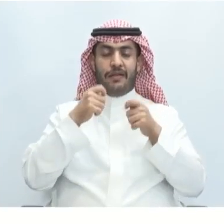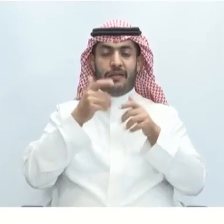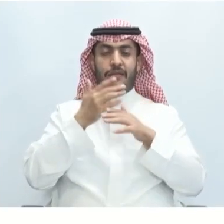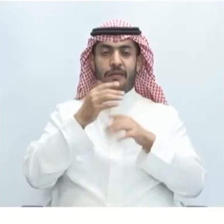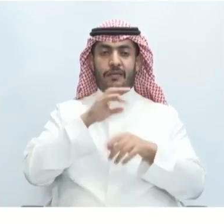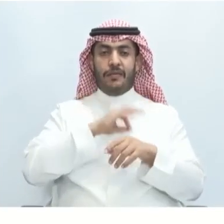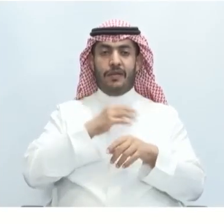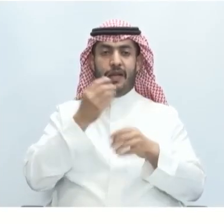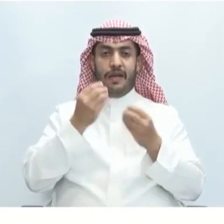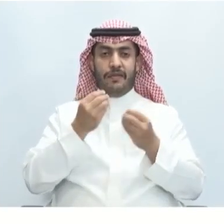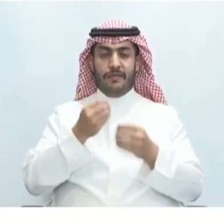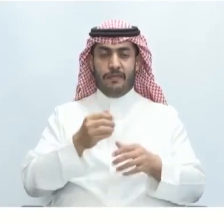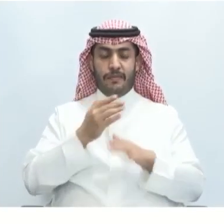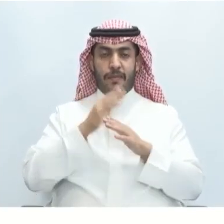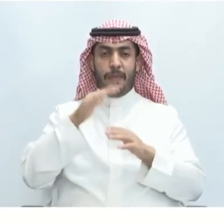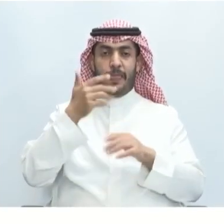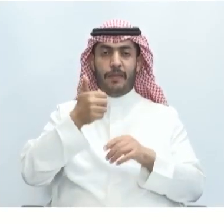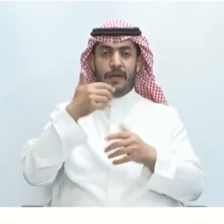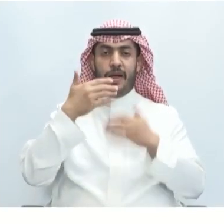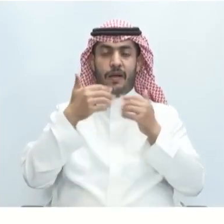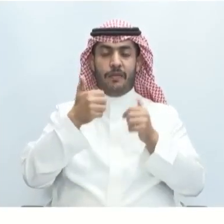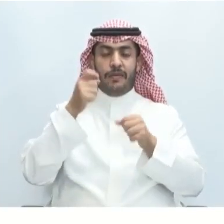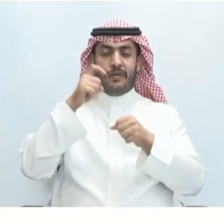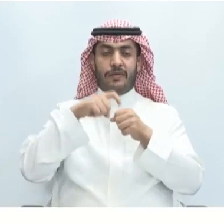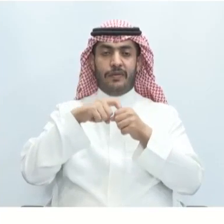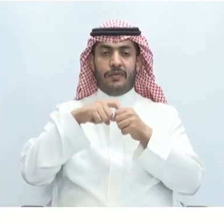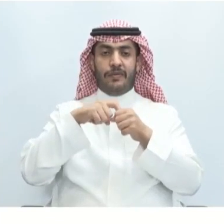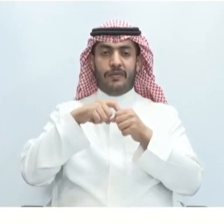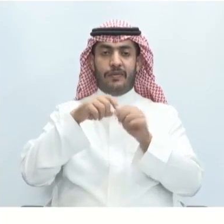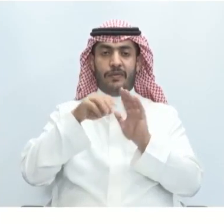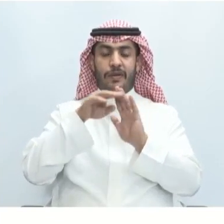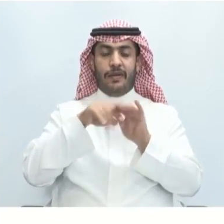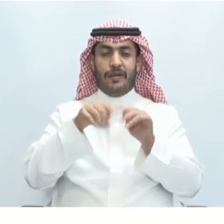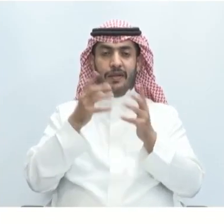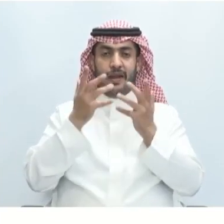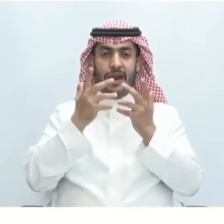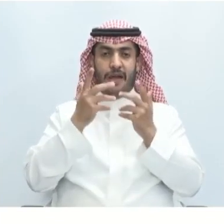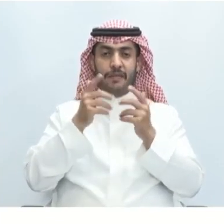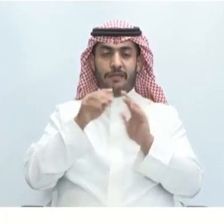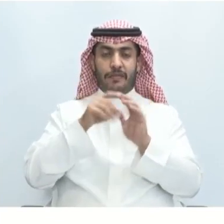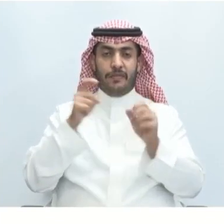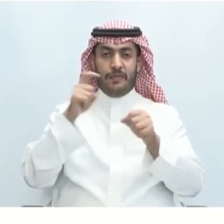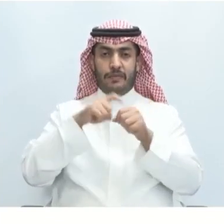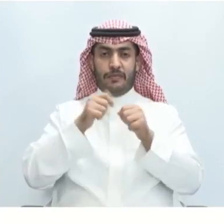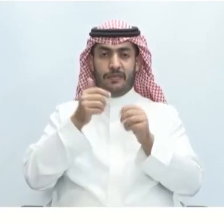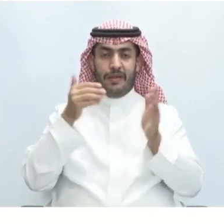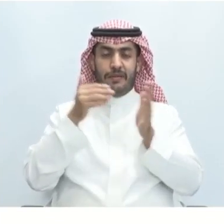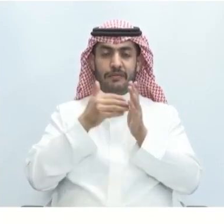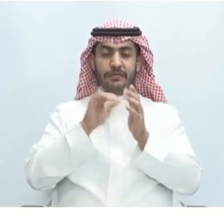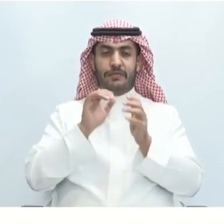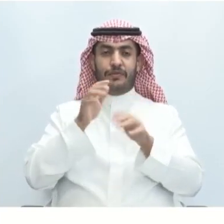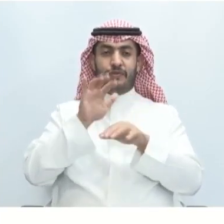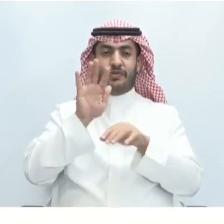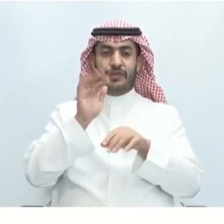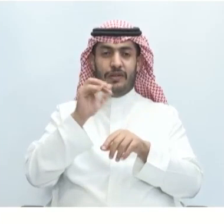ربح ممكن وبالتالي ستحاول الى ان تصل الى هذا الرقم وتصل الى اقصى حد من الشحن